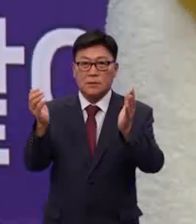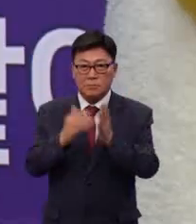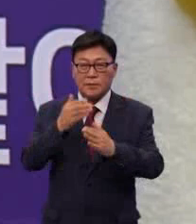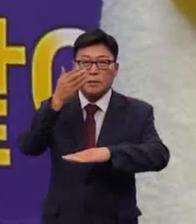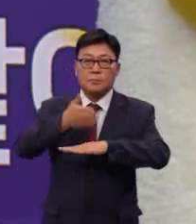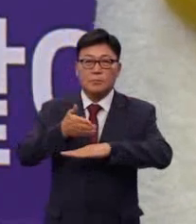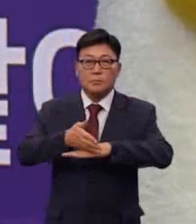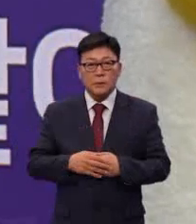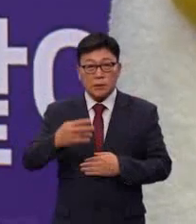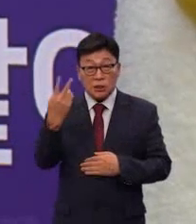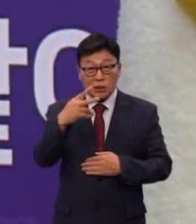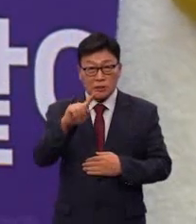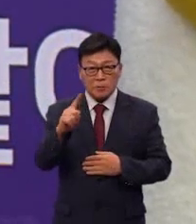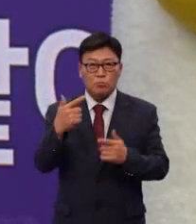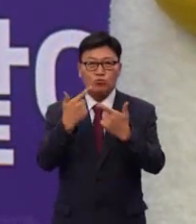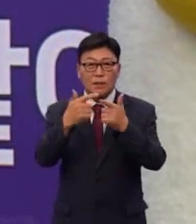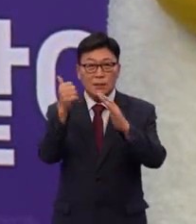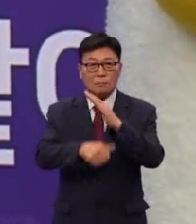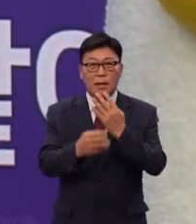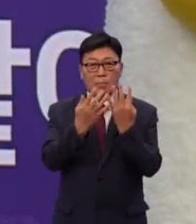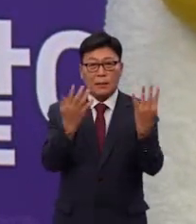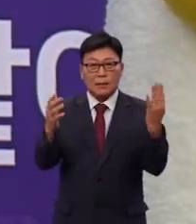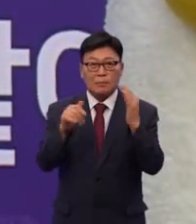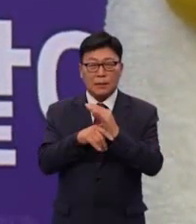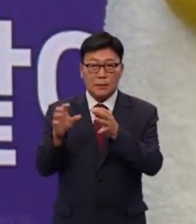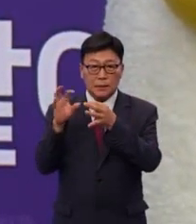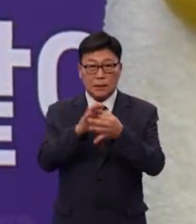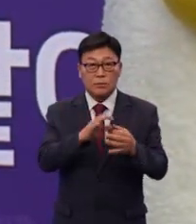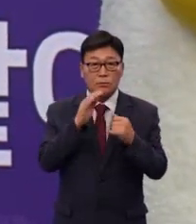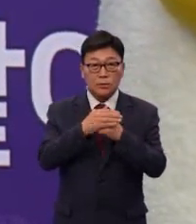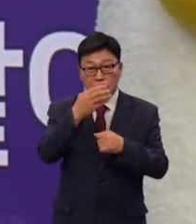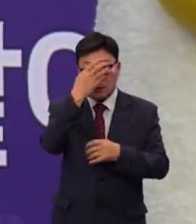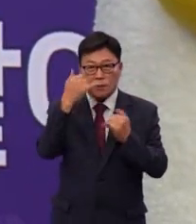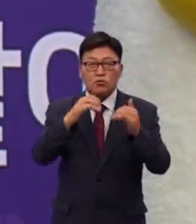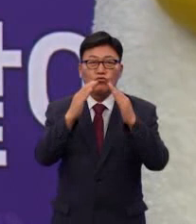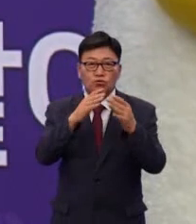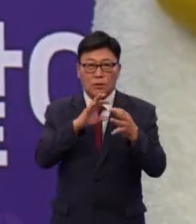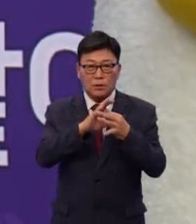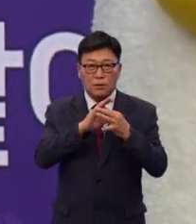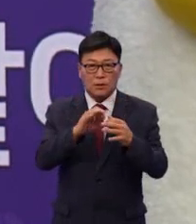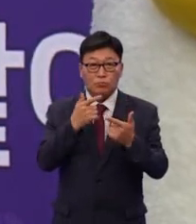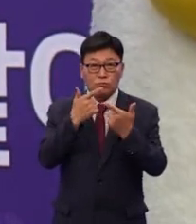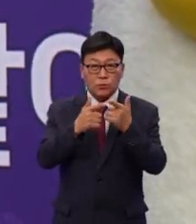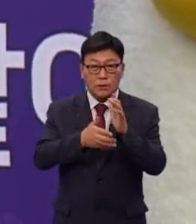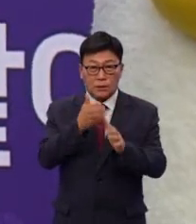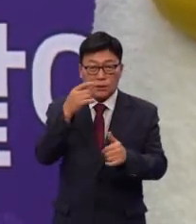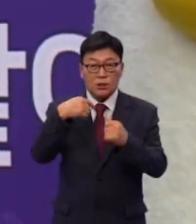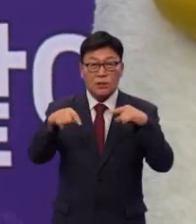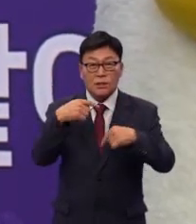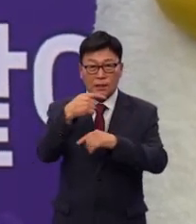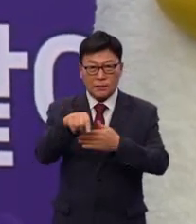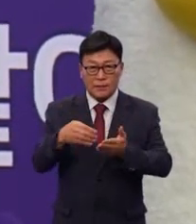감사합니다. 2021 부산 실패 박람회 계속해서 청년 주택을 주제로 부산광역시의 정책